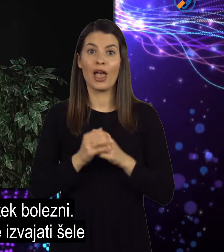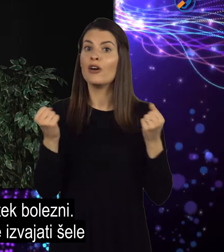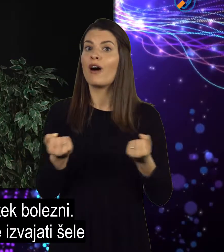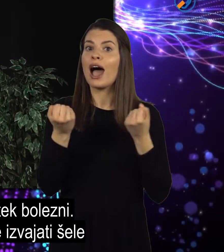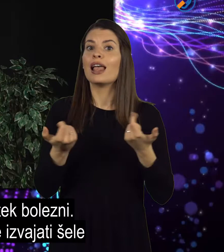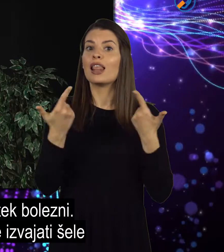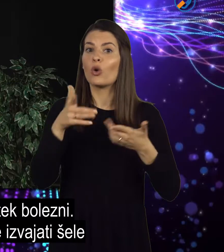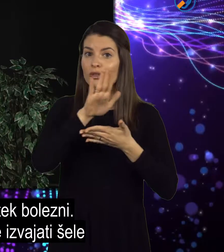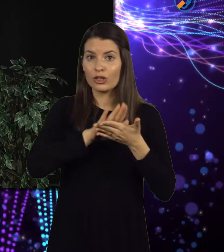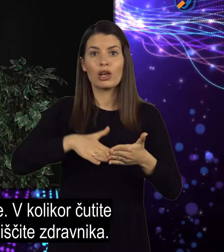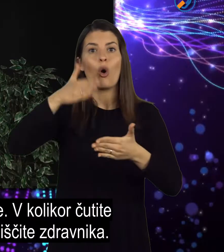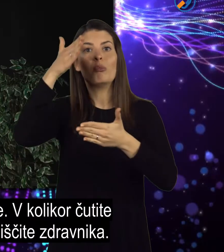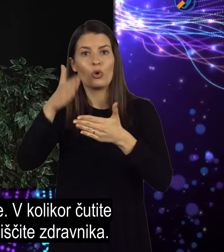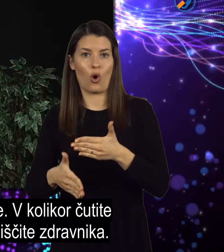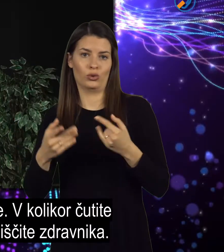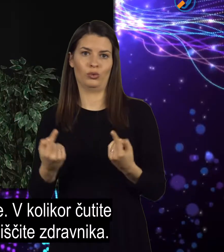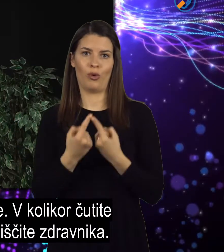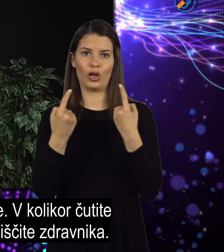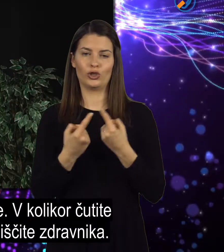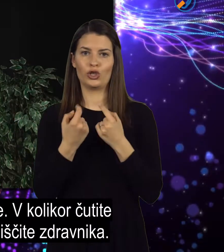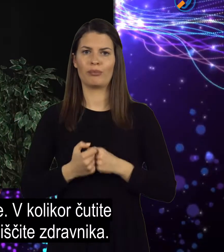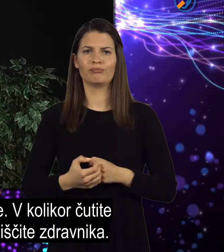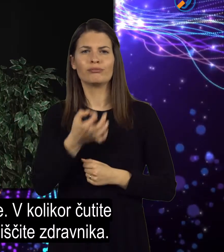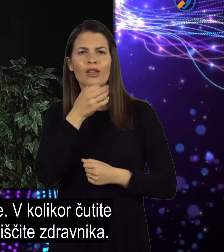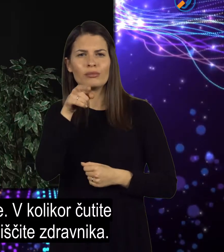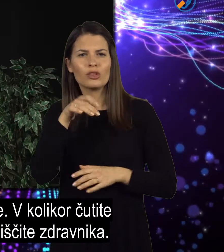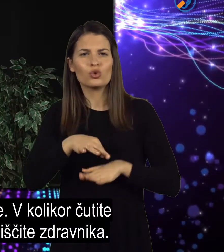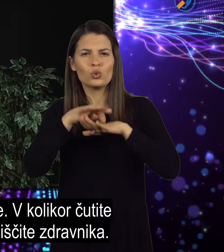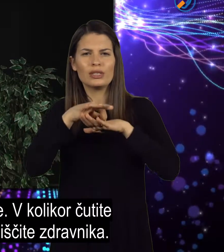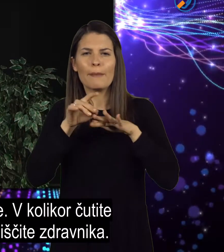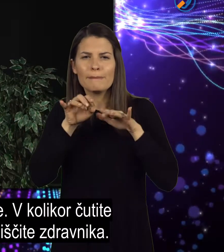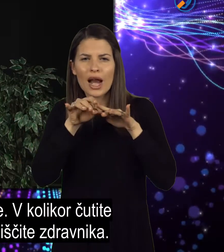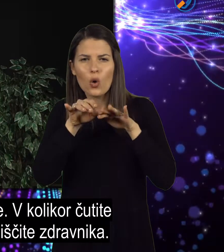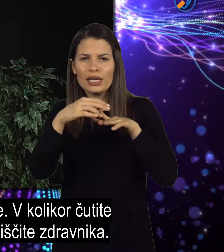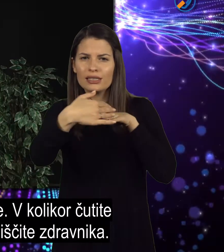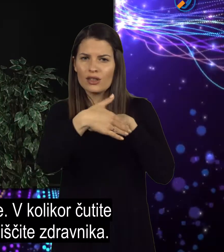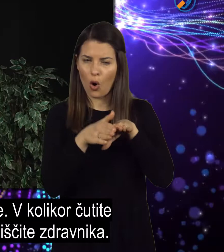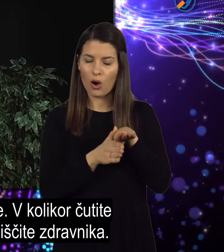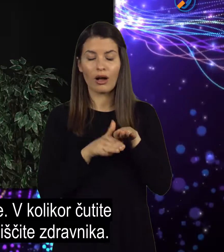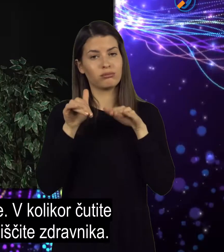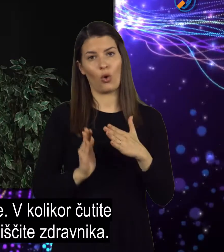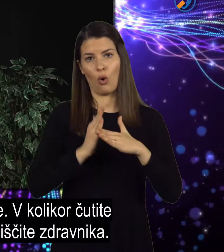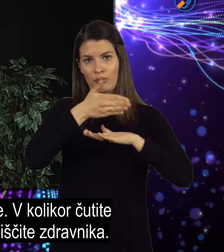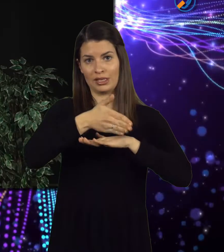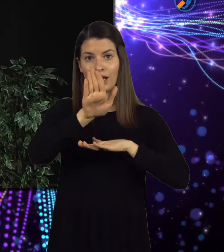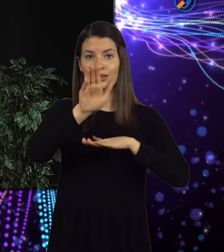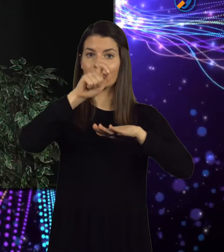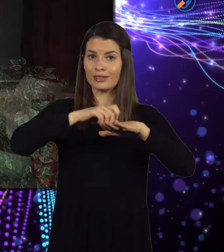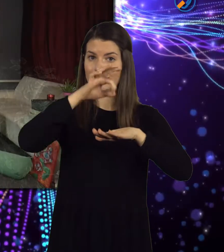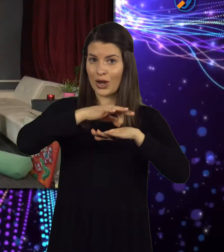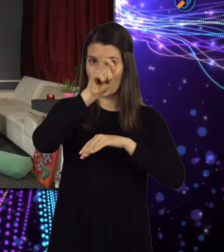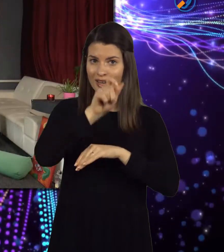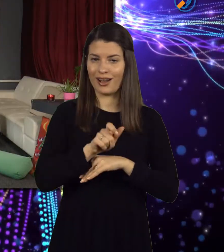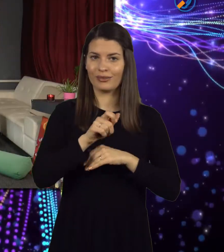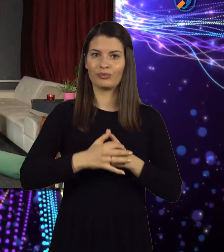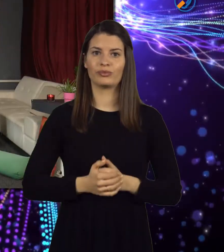lahko pričnete izvajati šele po prenehanju bolečine. V kolikor čutite mrevlince v nogah, obiščite zdravnika.